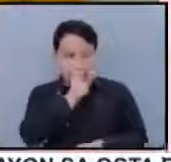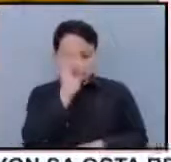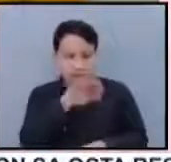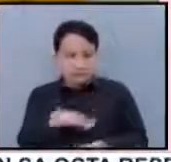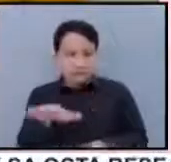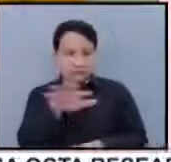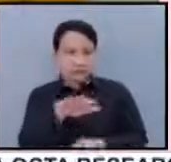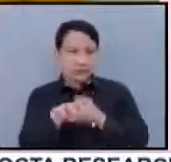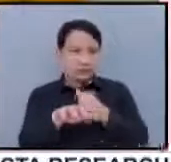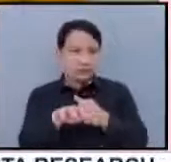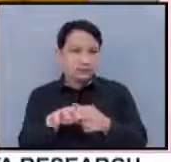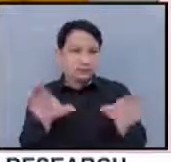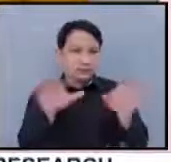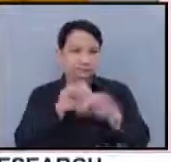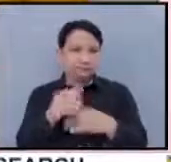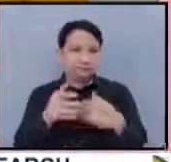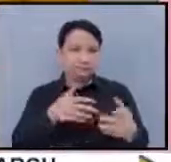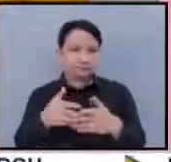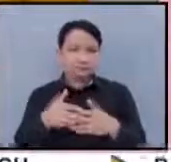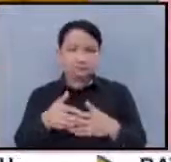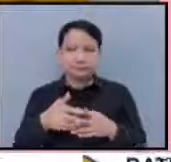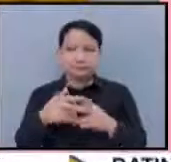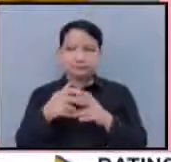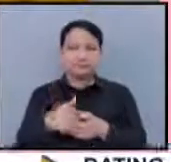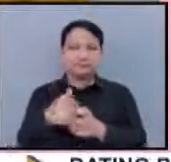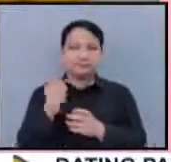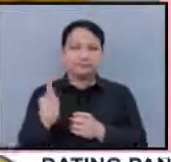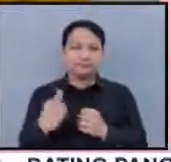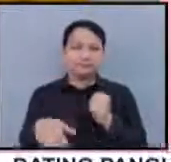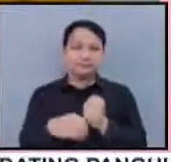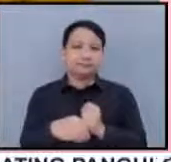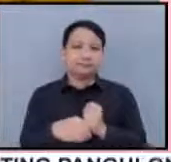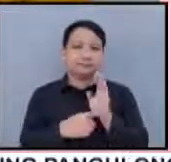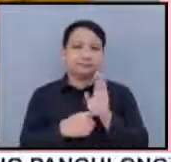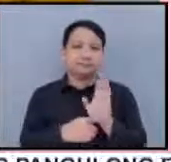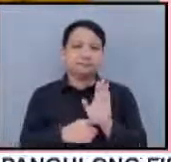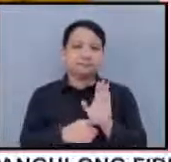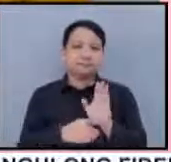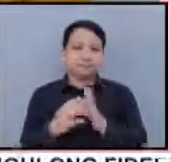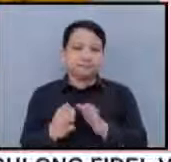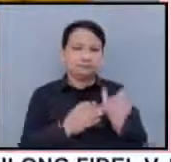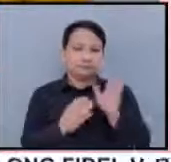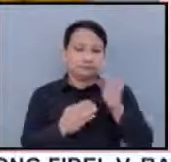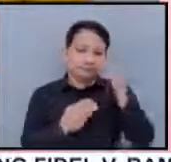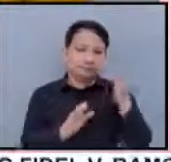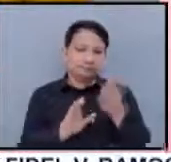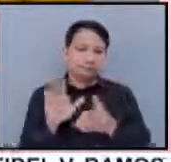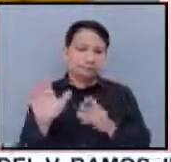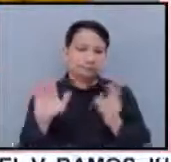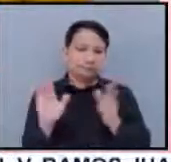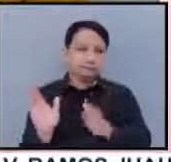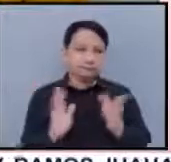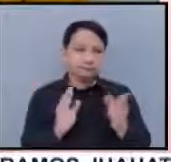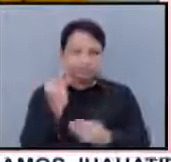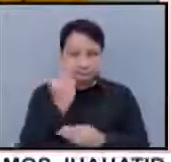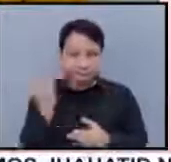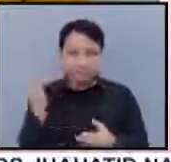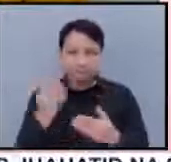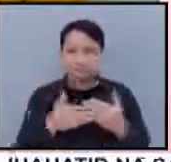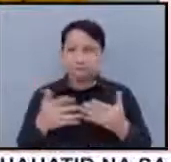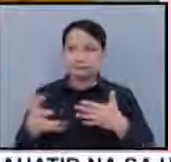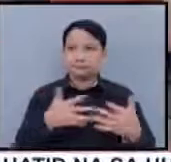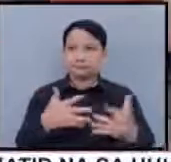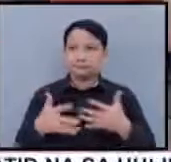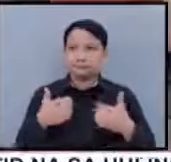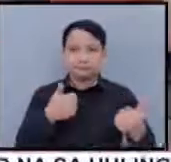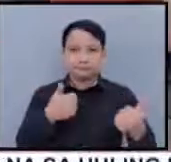magpapatalo kahit iba yung kalaban nating bansa. Basta preparado tayo at laging handa na sumabak sa anumang competition. Right,